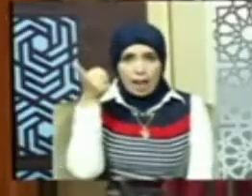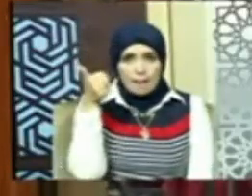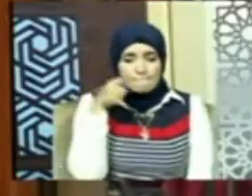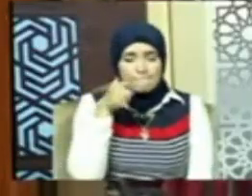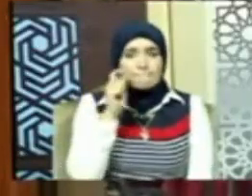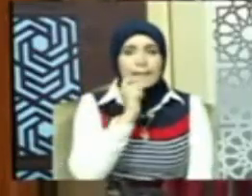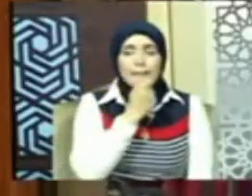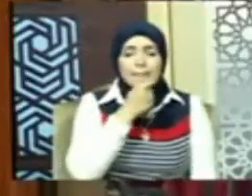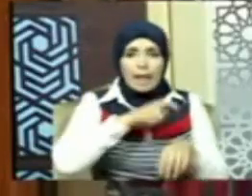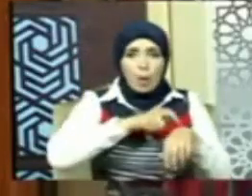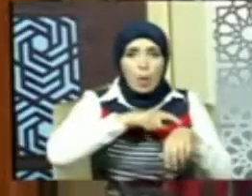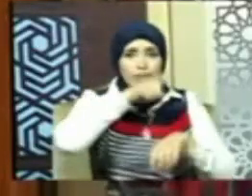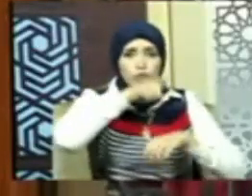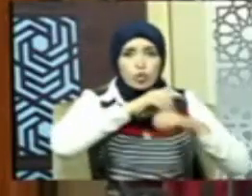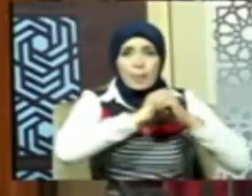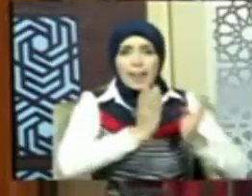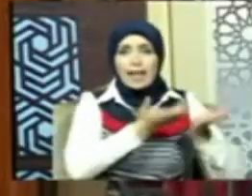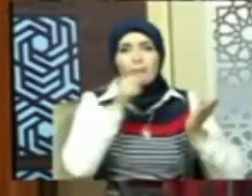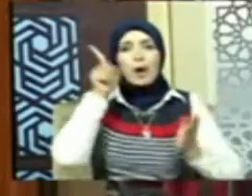وينزل الغيث،